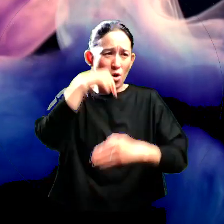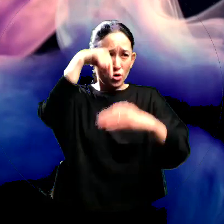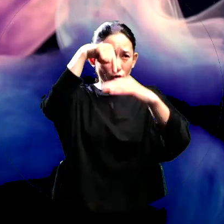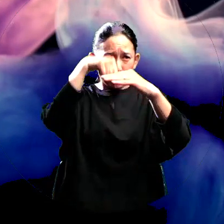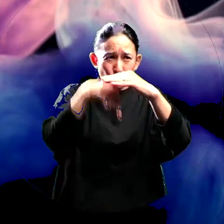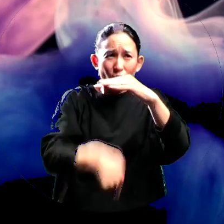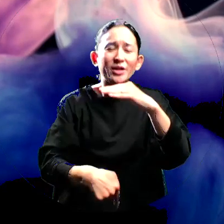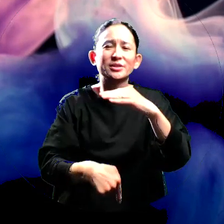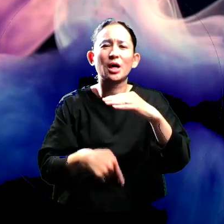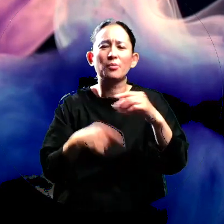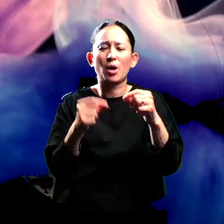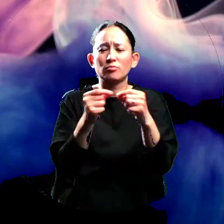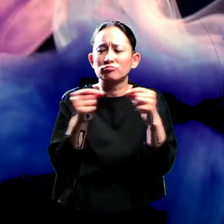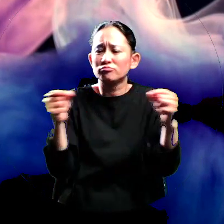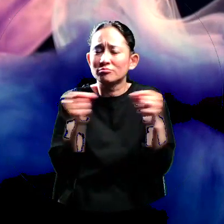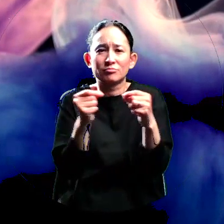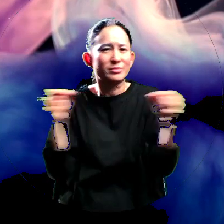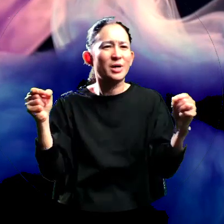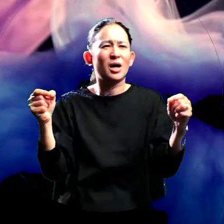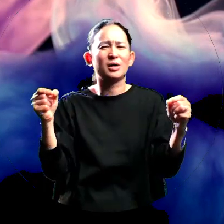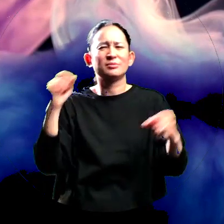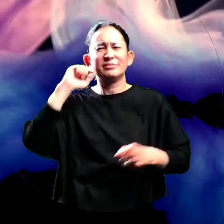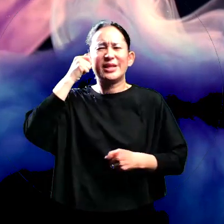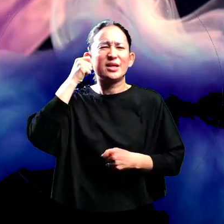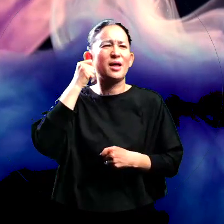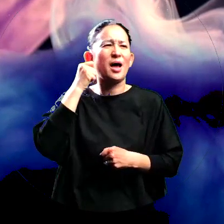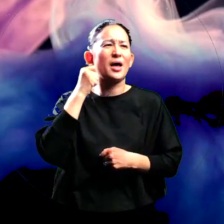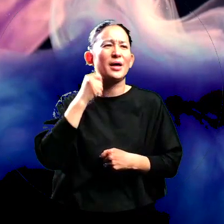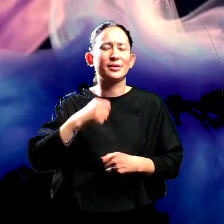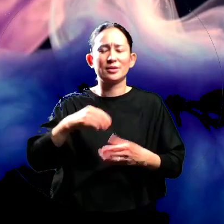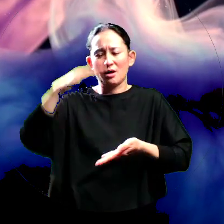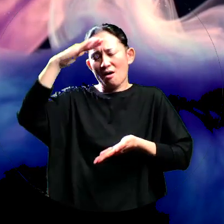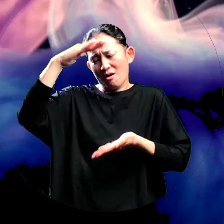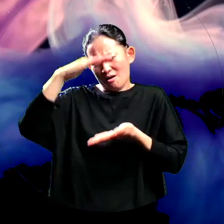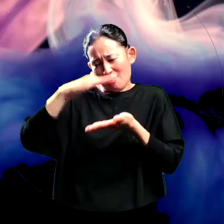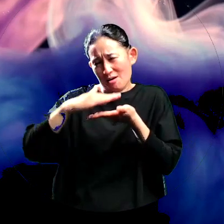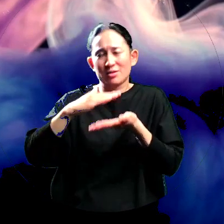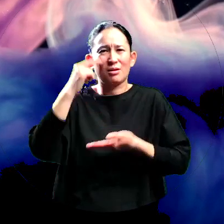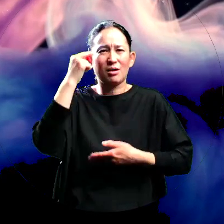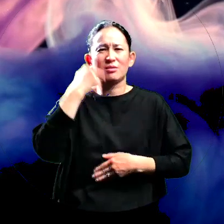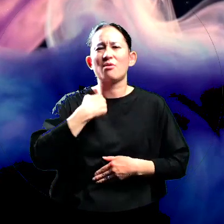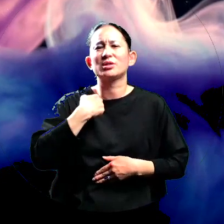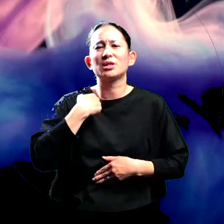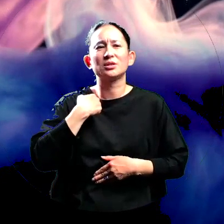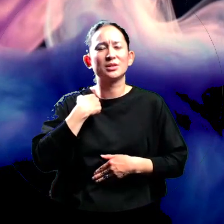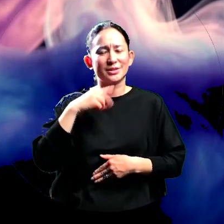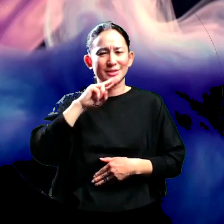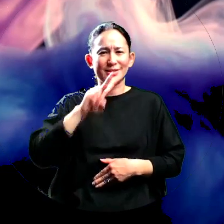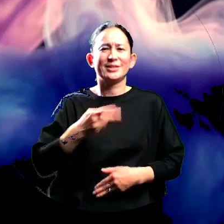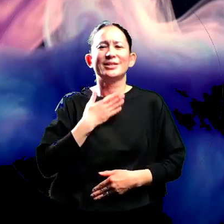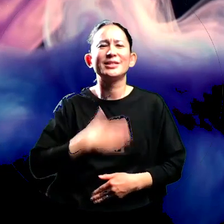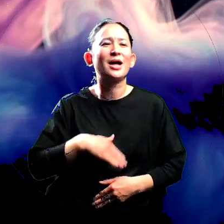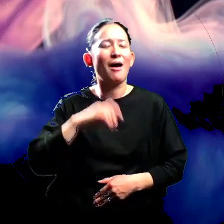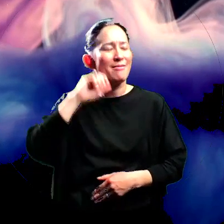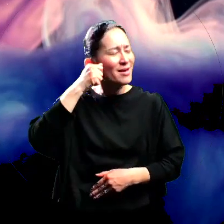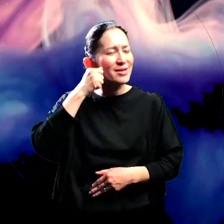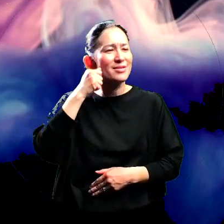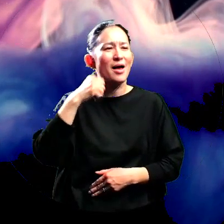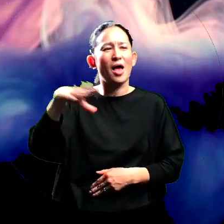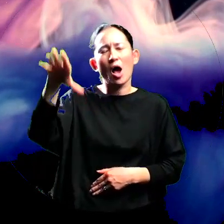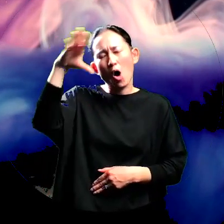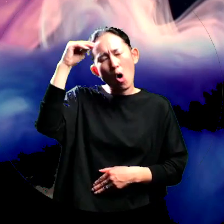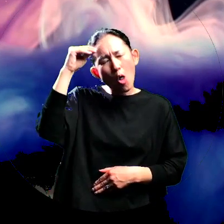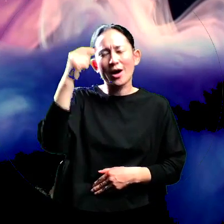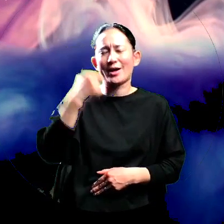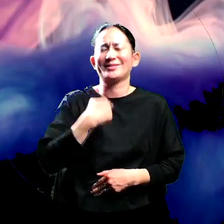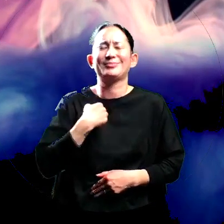には計りがたいものがあります。浅はかなものにはとても理解できず、愚かなものの想像も超え